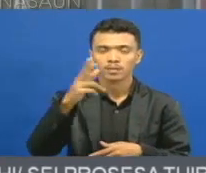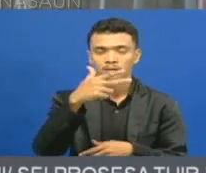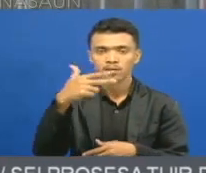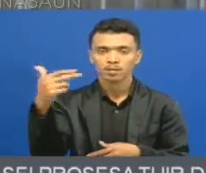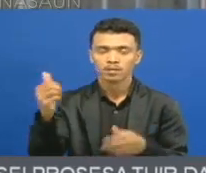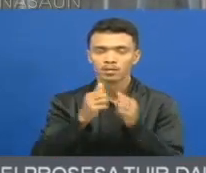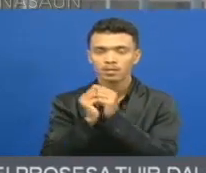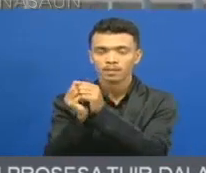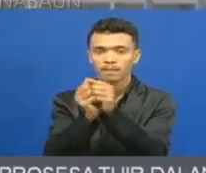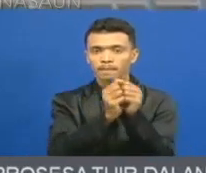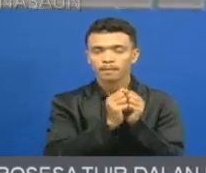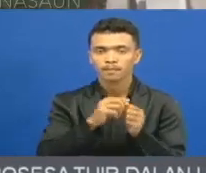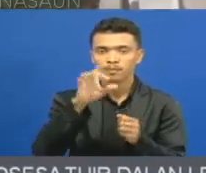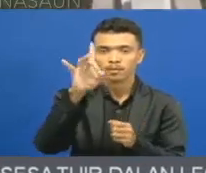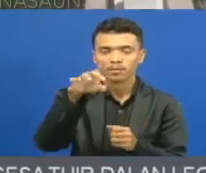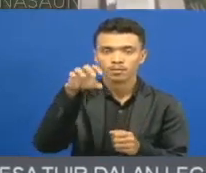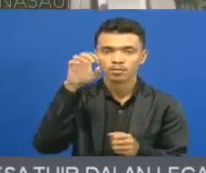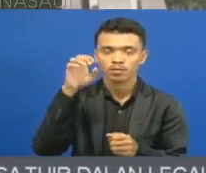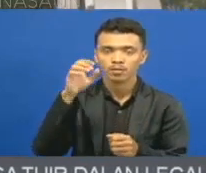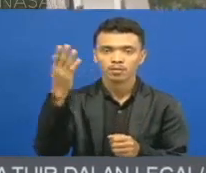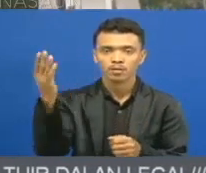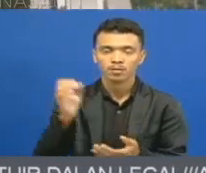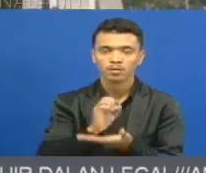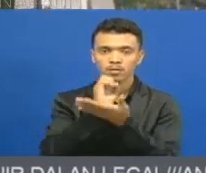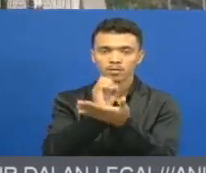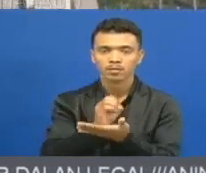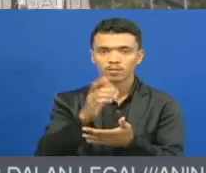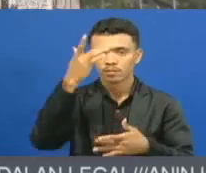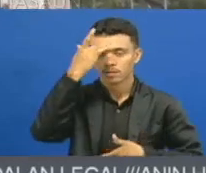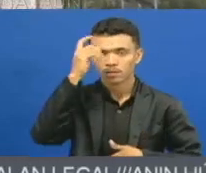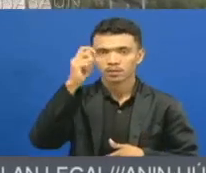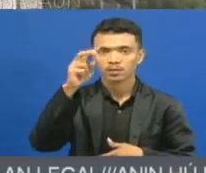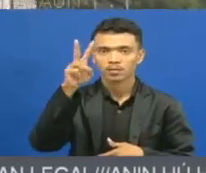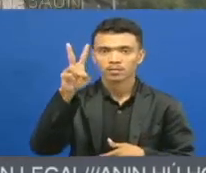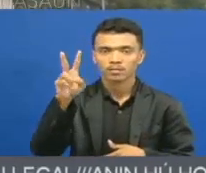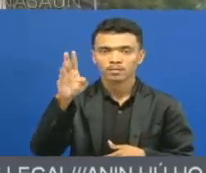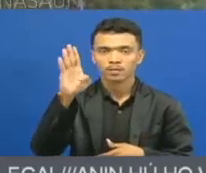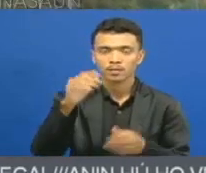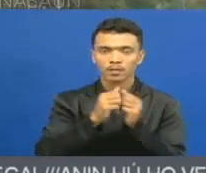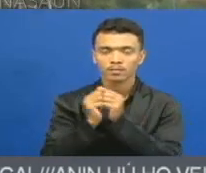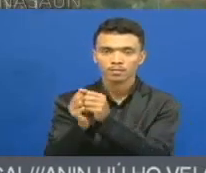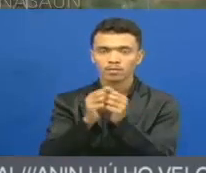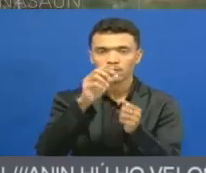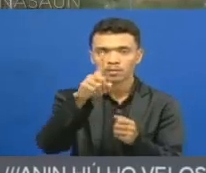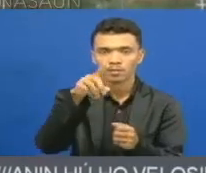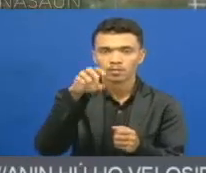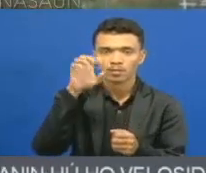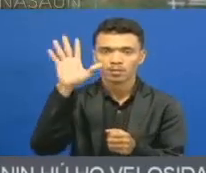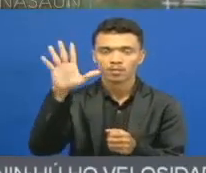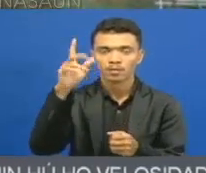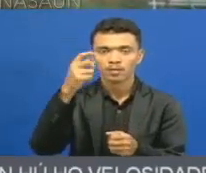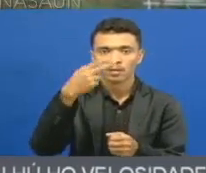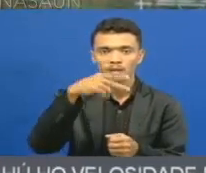hamutuk atus walu. Ia região no Ekusi, moras tuberculose, hamutuk atus ida lima, no caso HIV-Sida,